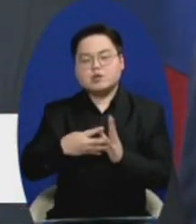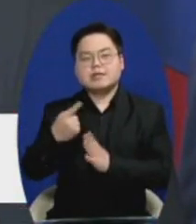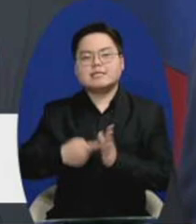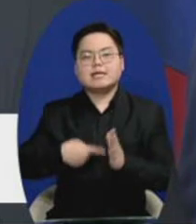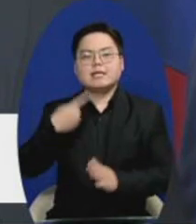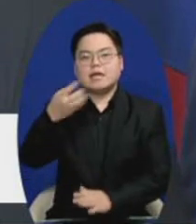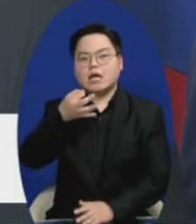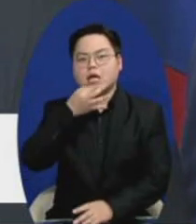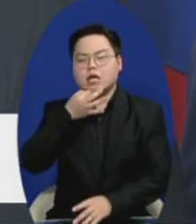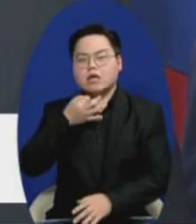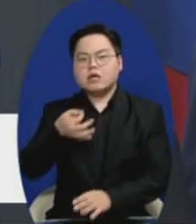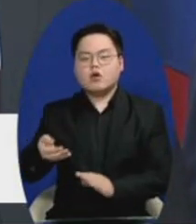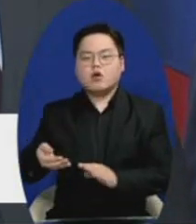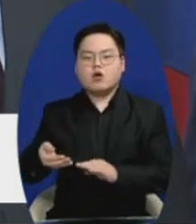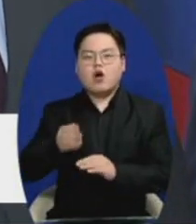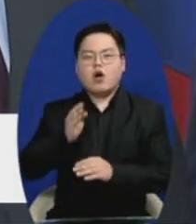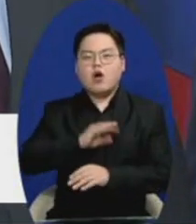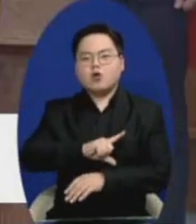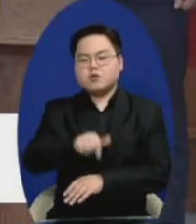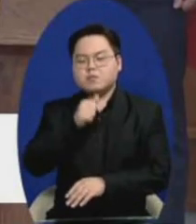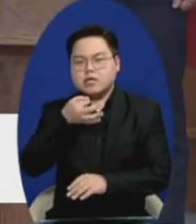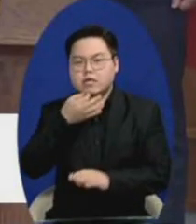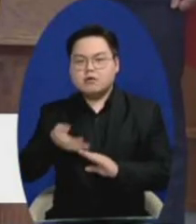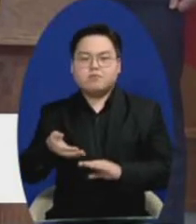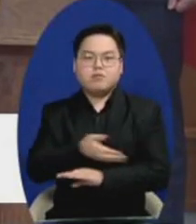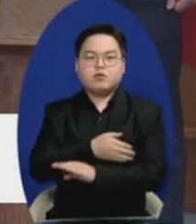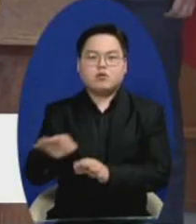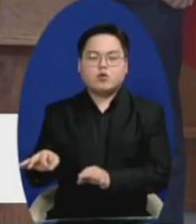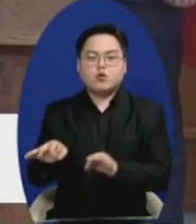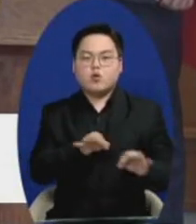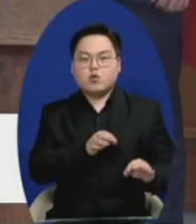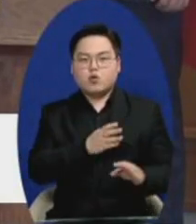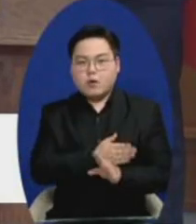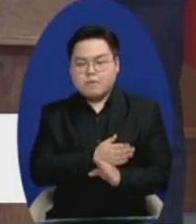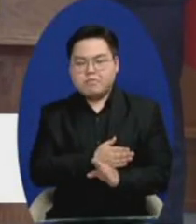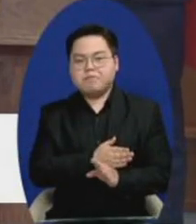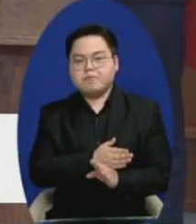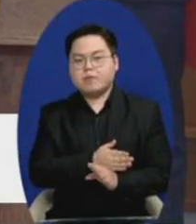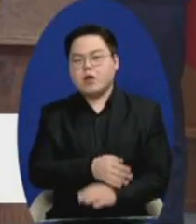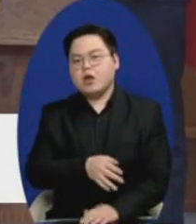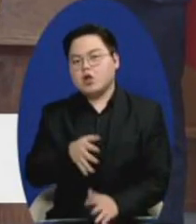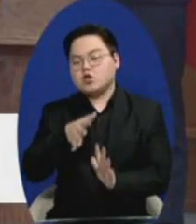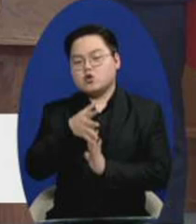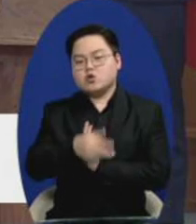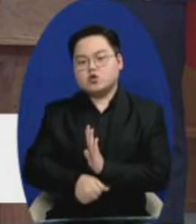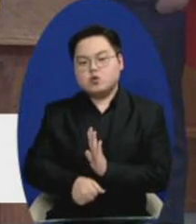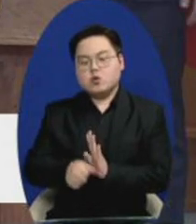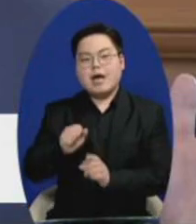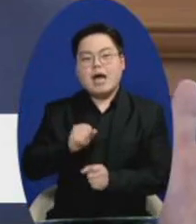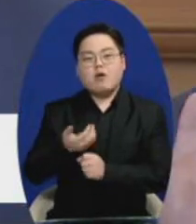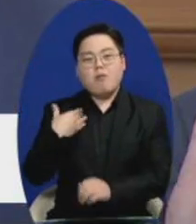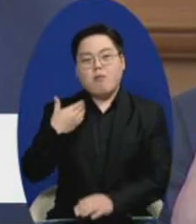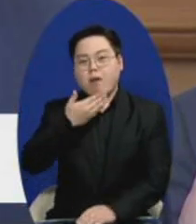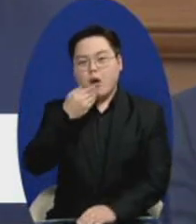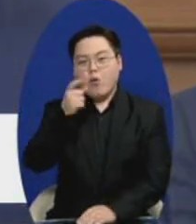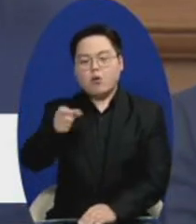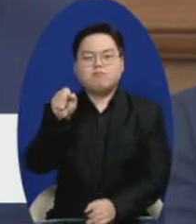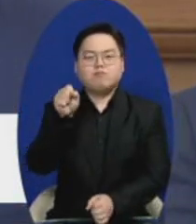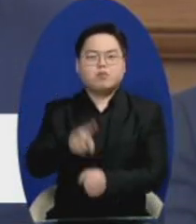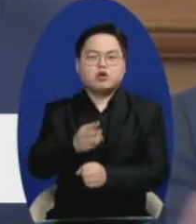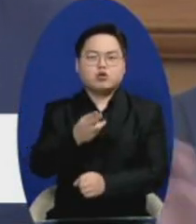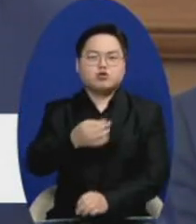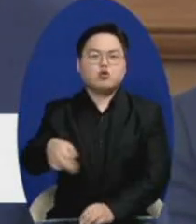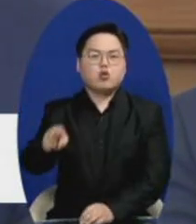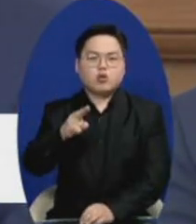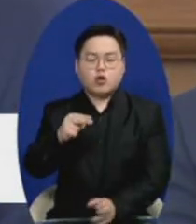болгож урагшлуулах саналыг улсын хурлын гишүүд гаргаад байна. За төсвийн хариуцлага алдсан албан тушаалтныг чөлөөлдөг байх.